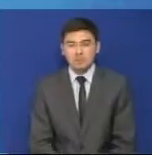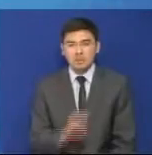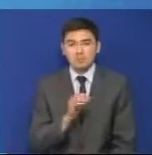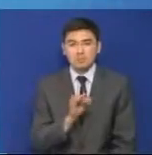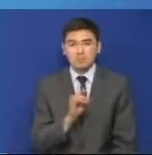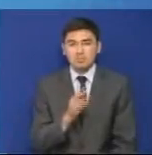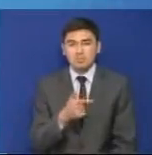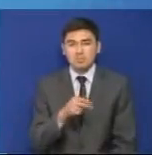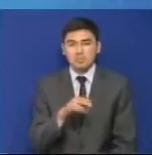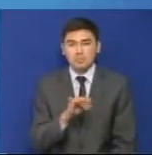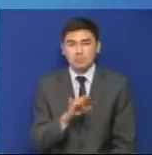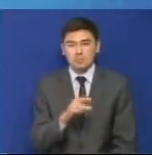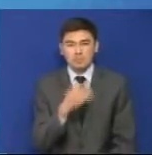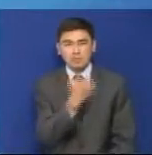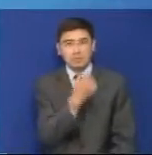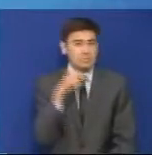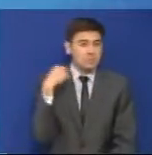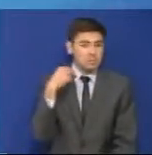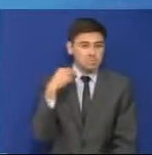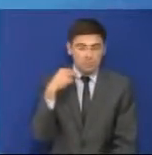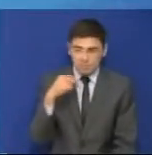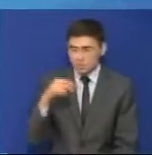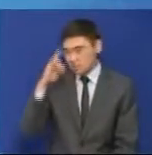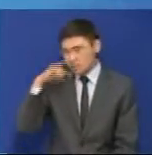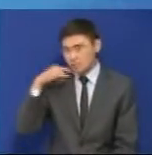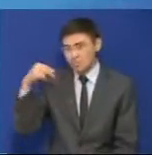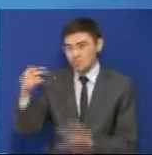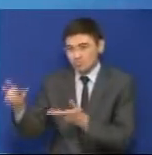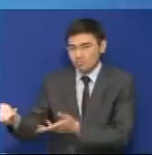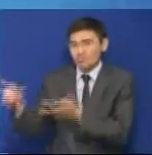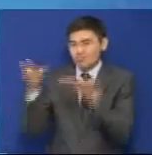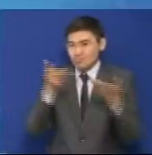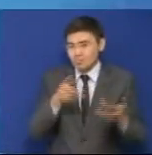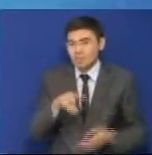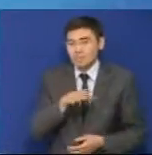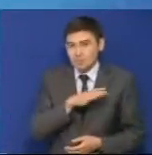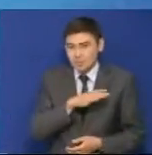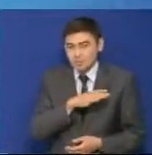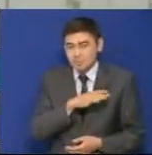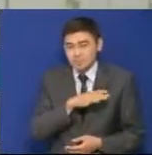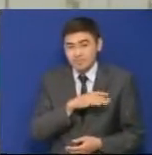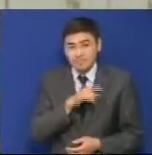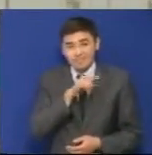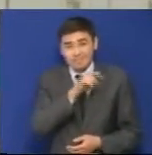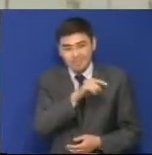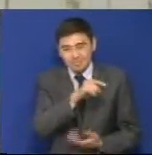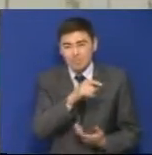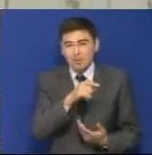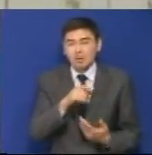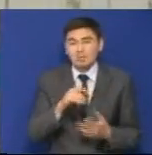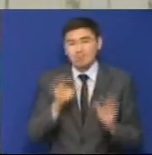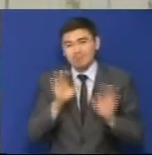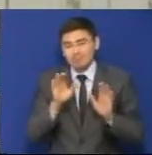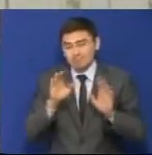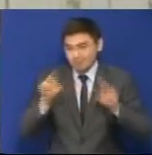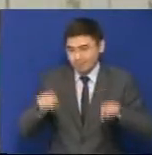Сингапур президенті қазақ басшысын өз еліне сапармен келуге шақырды. Оңтүстік шығыс Азияда орналасқан мемлекеттің ыстық сәлемін